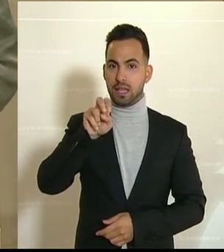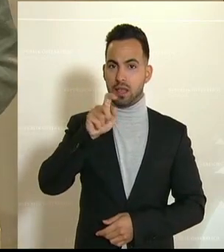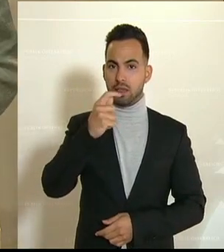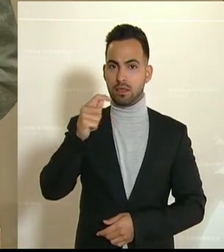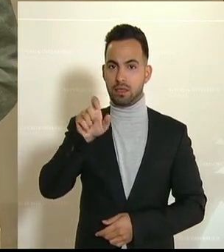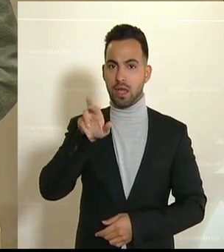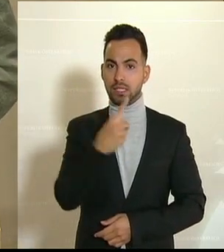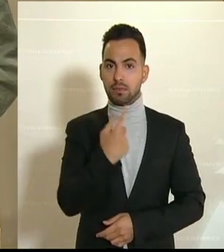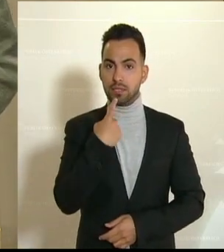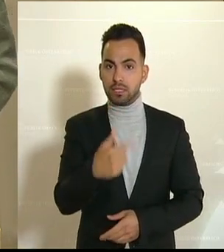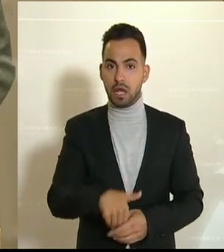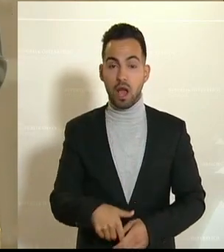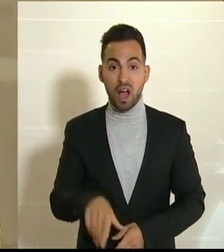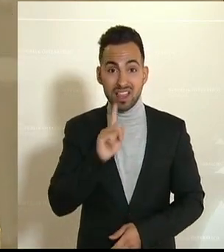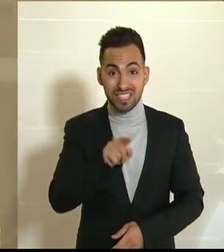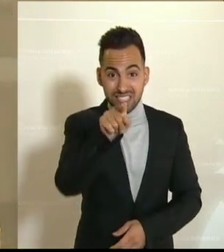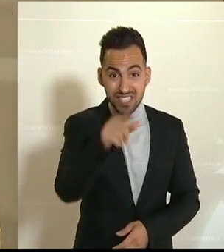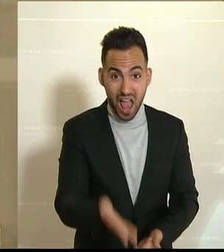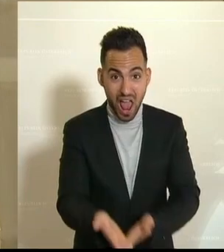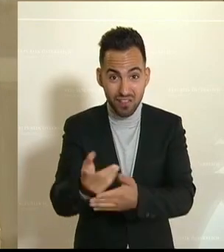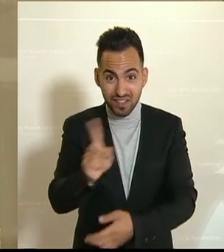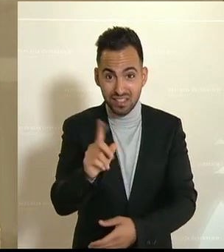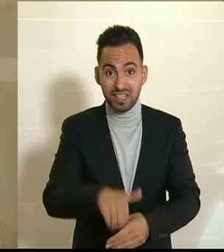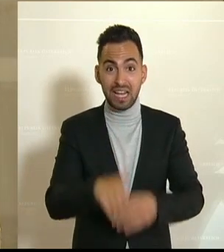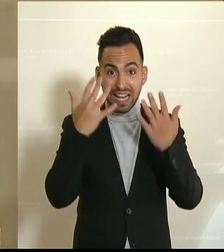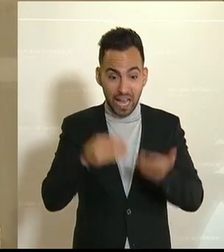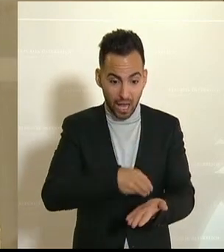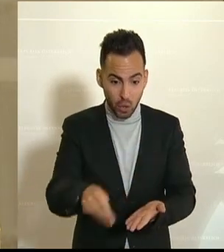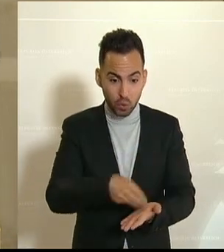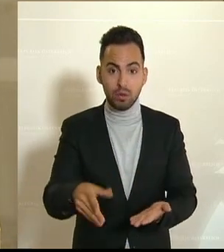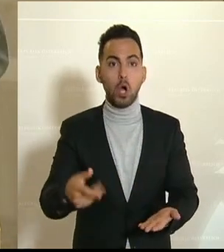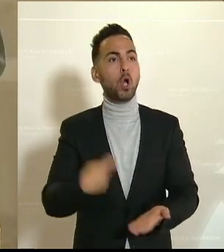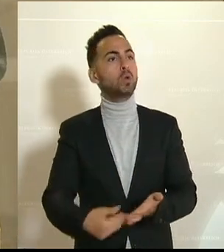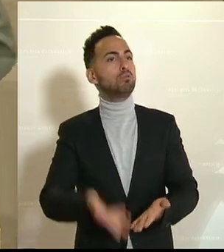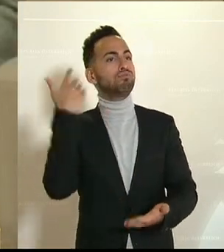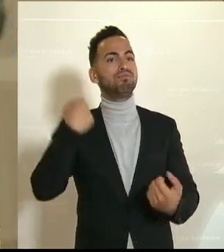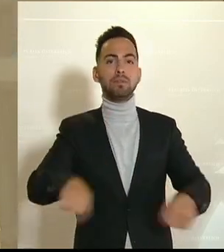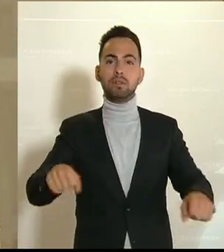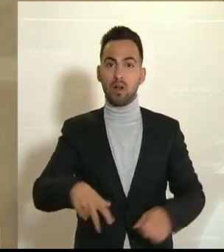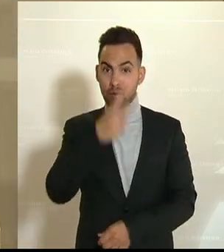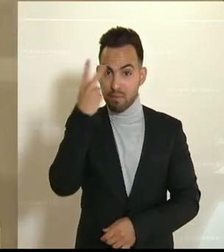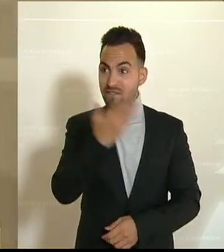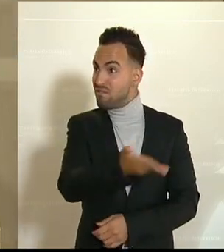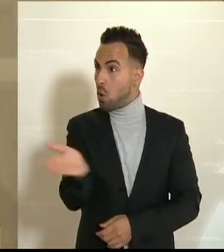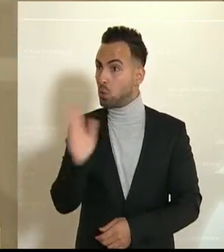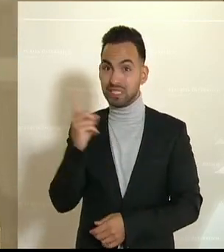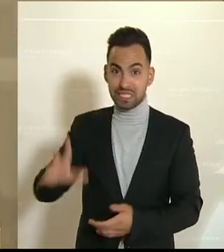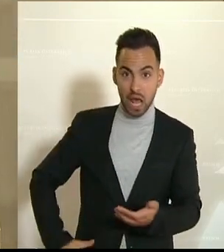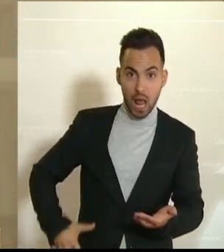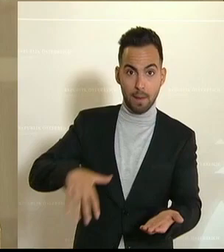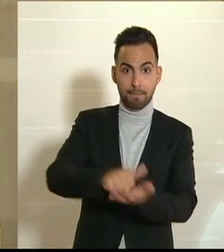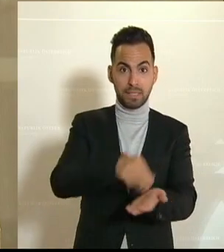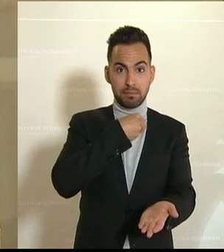dazu entschlossen, dass nicht Sie helfen, sondern dass diese Rechnung aller koste es, was es wolle, die Bevölkerung zahlen muss, dass